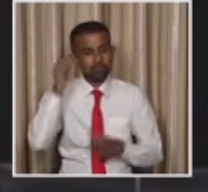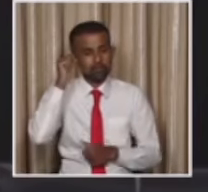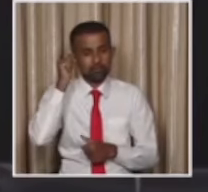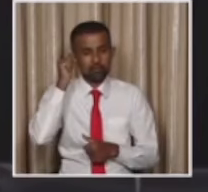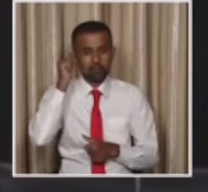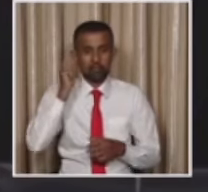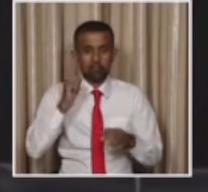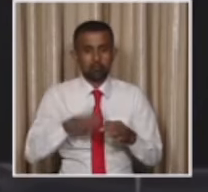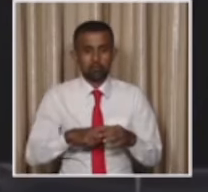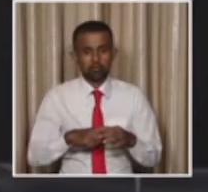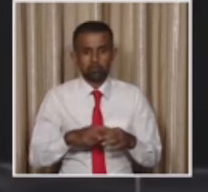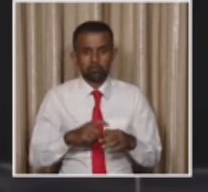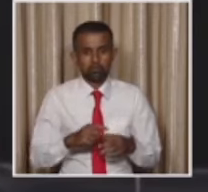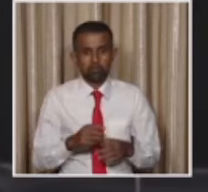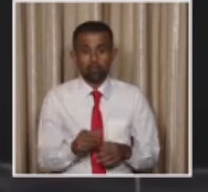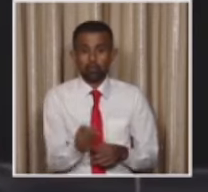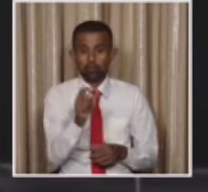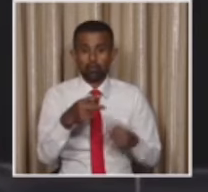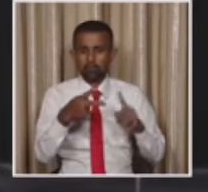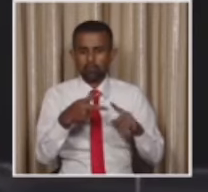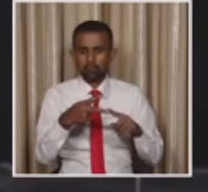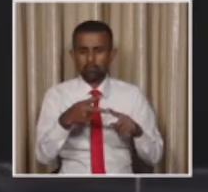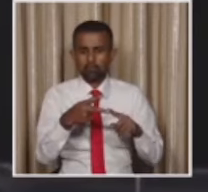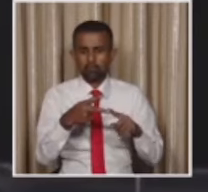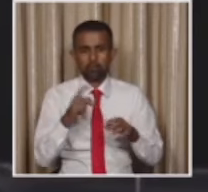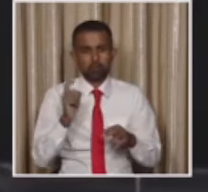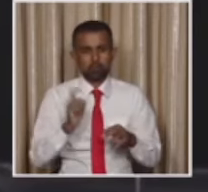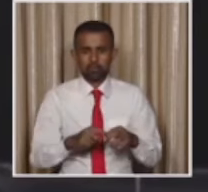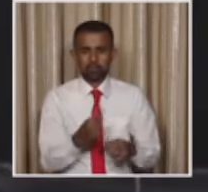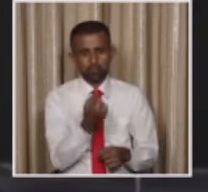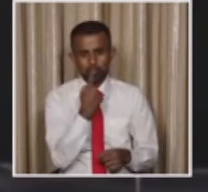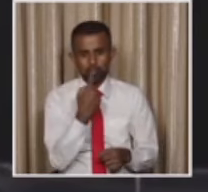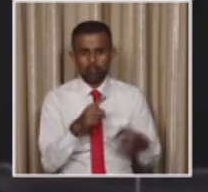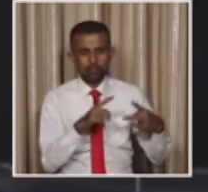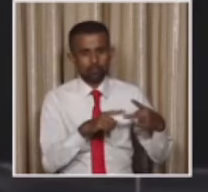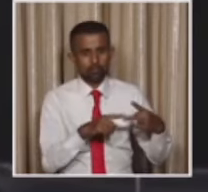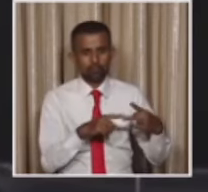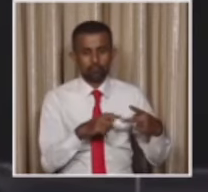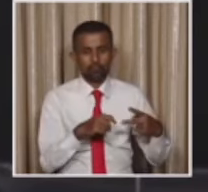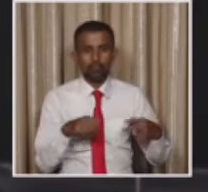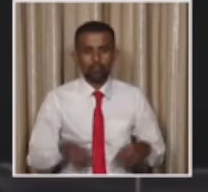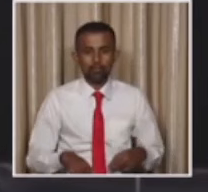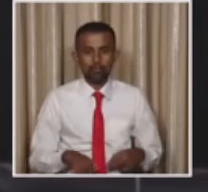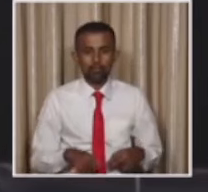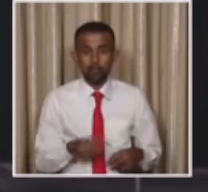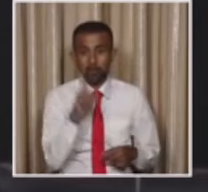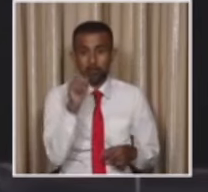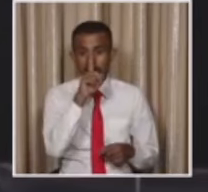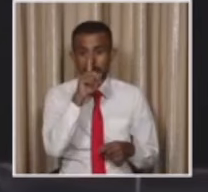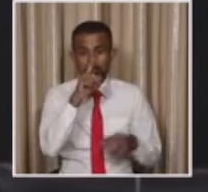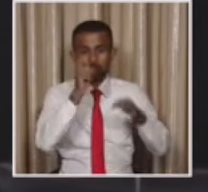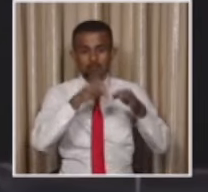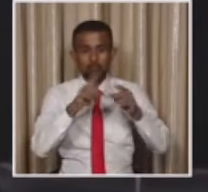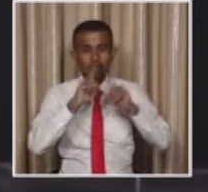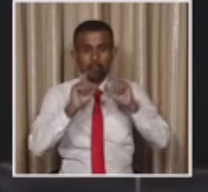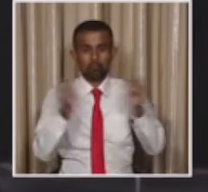අදාළ වේදනාවක් තියෙන්න පුළුවන්. ඔබතුමා දෙවෙනි පන්දුව හැටියට ඒ පන්දුව යොමු කළා. දැන් ඒකත් එතකොට ඕනනම් අපිට දැන් අර පළවෙනි පන්දුව ගැන